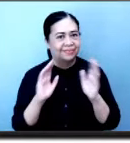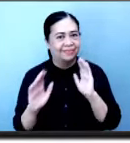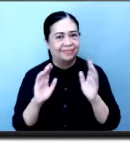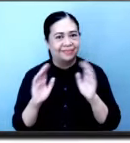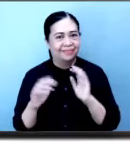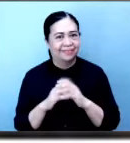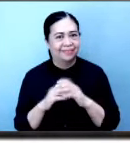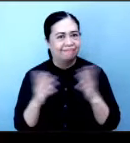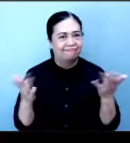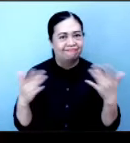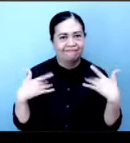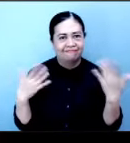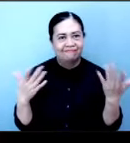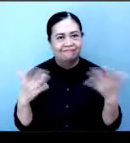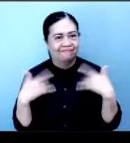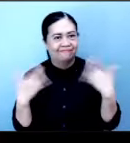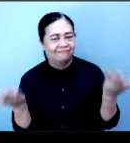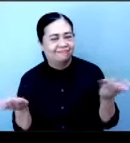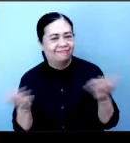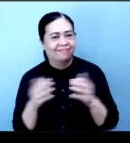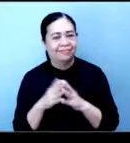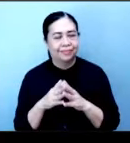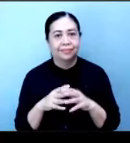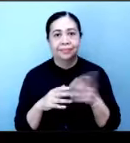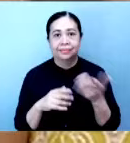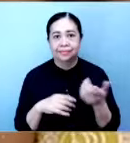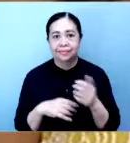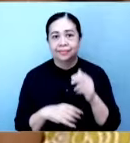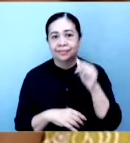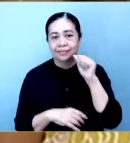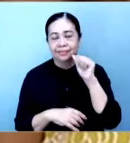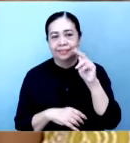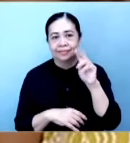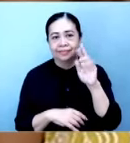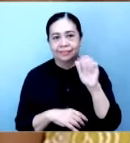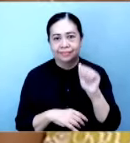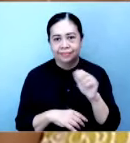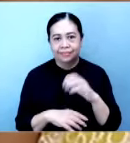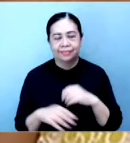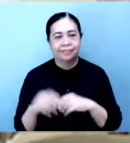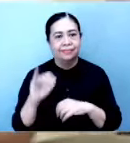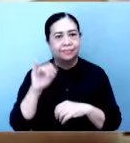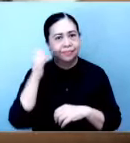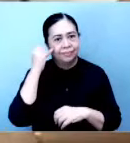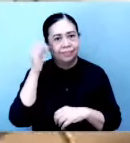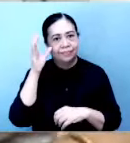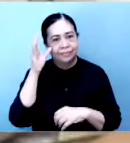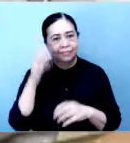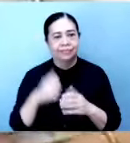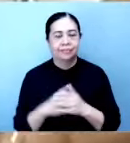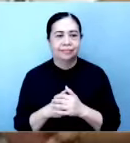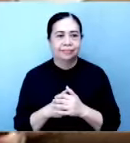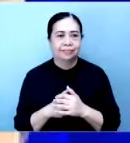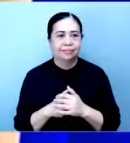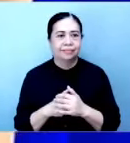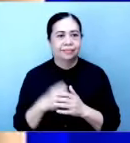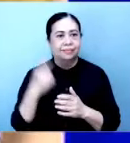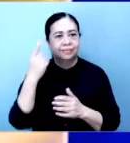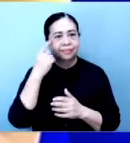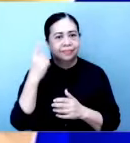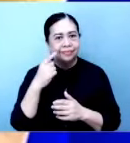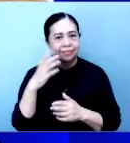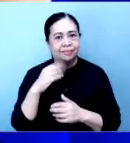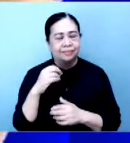What's up, everybody? Bukod kina Andrea Brillantes, Juan Carlos, Zijan Haranilla,